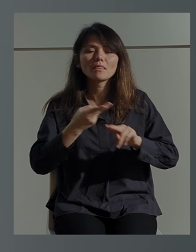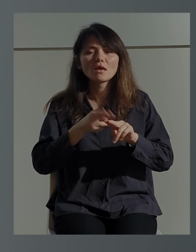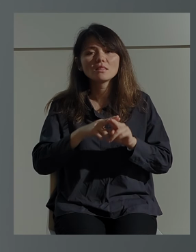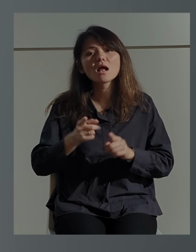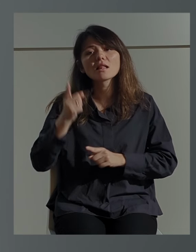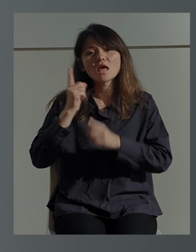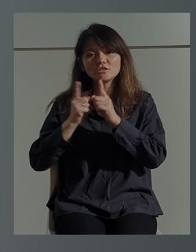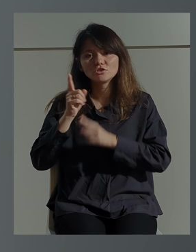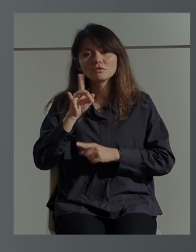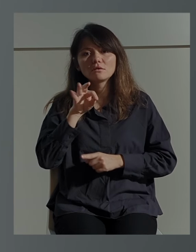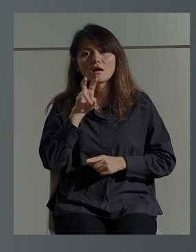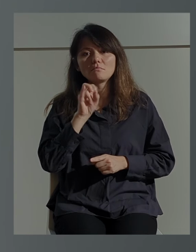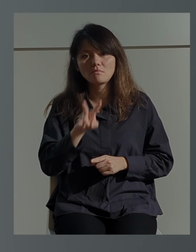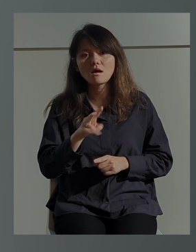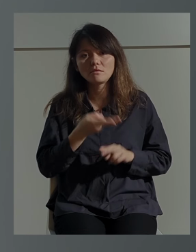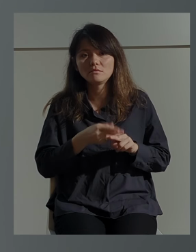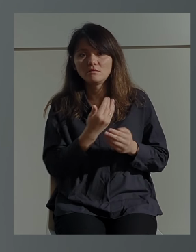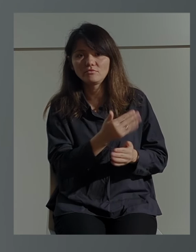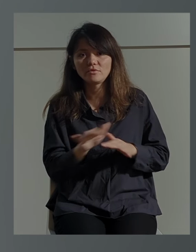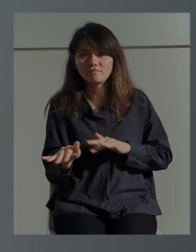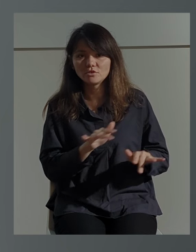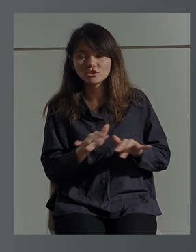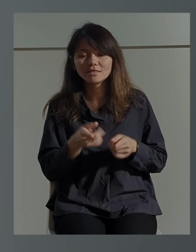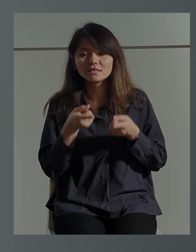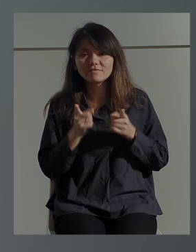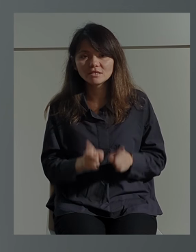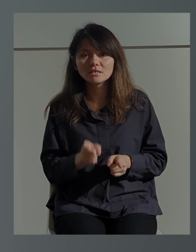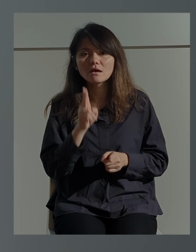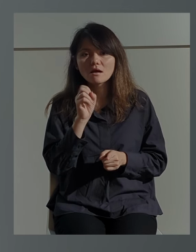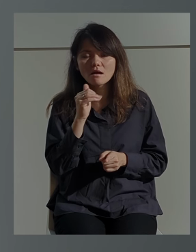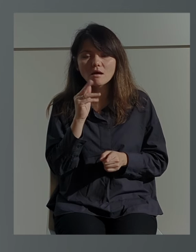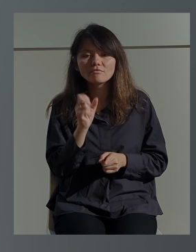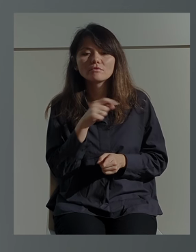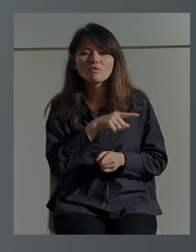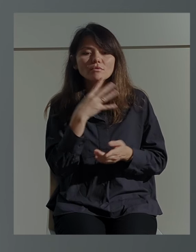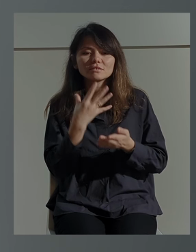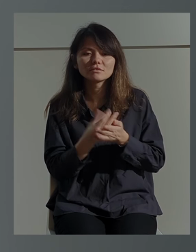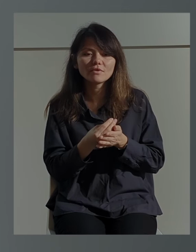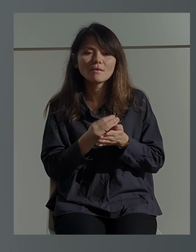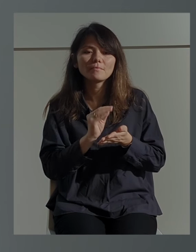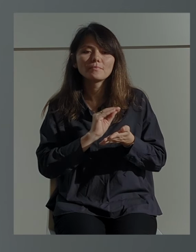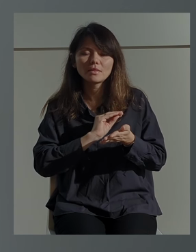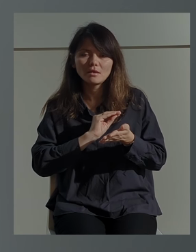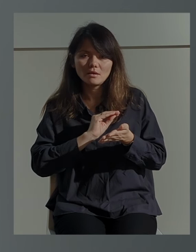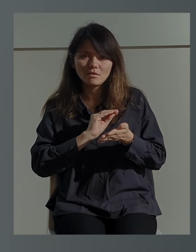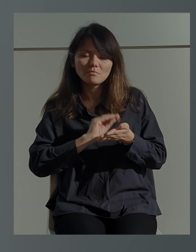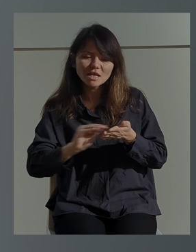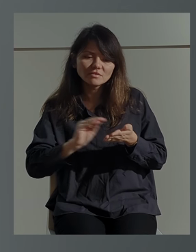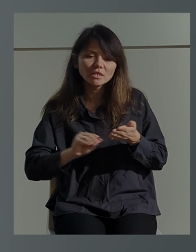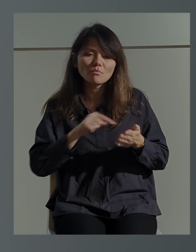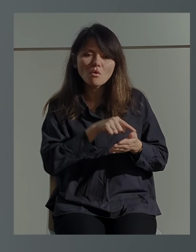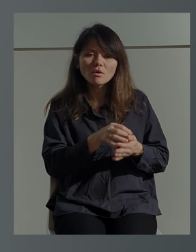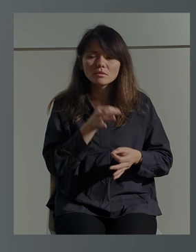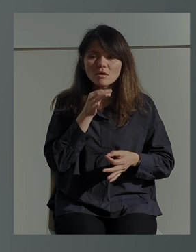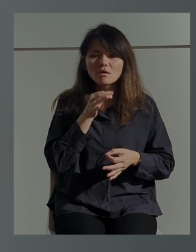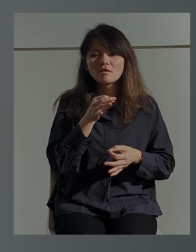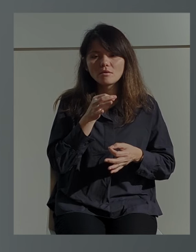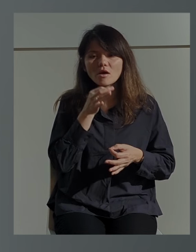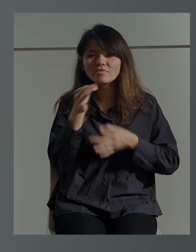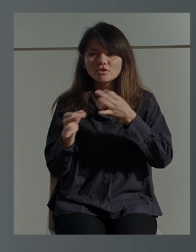романа то есть действительно кавка своими произведениями отвечает Во многом